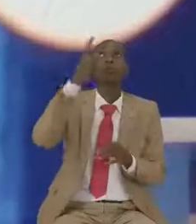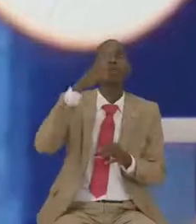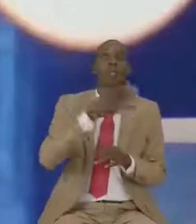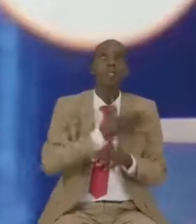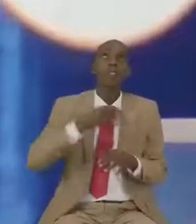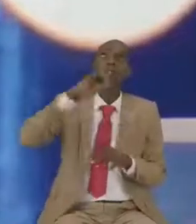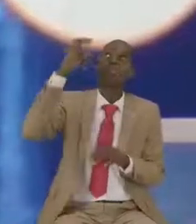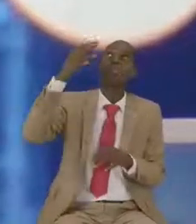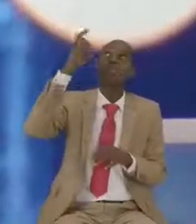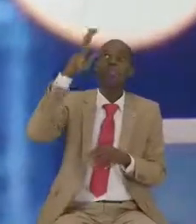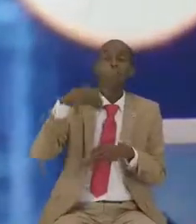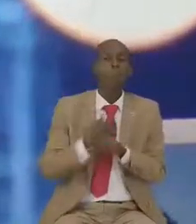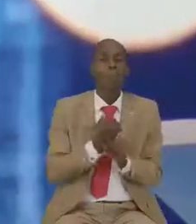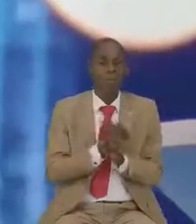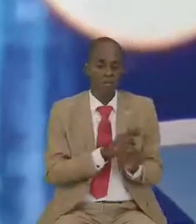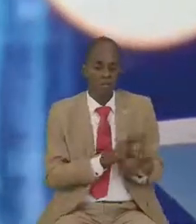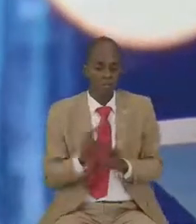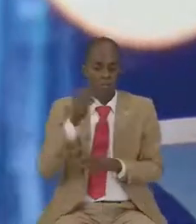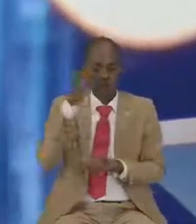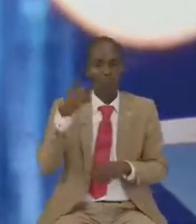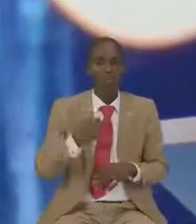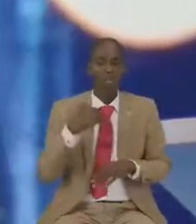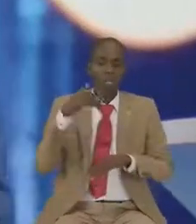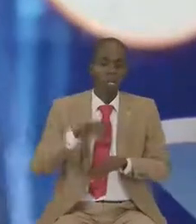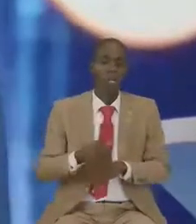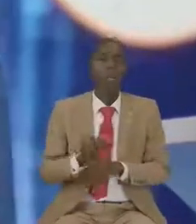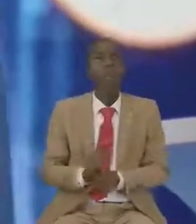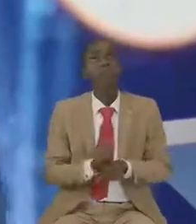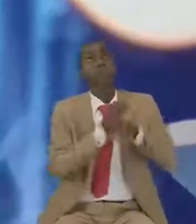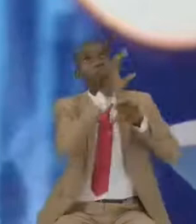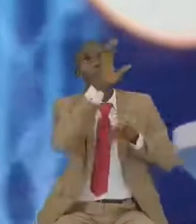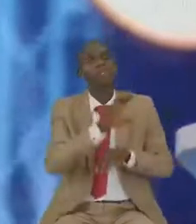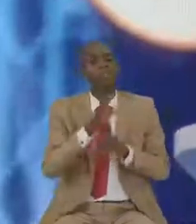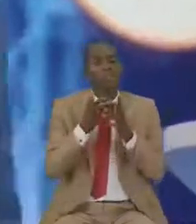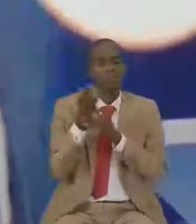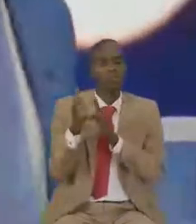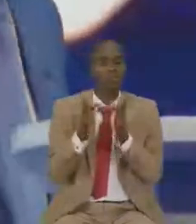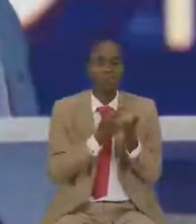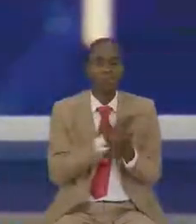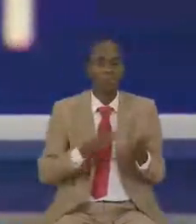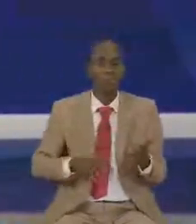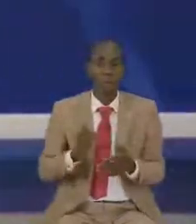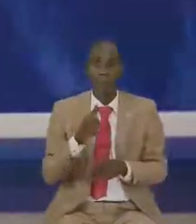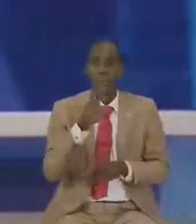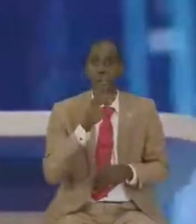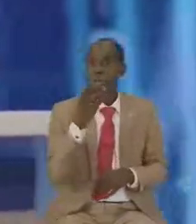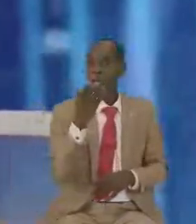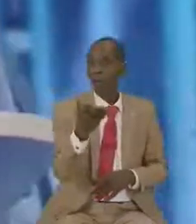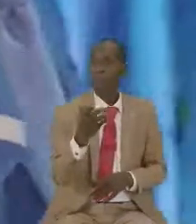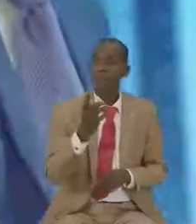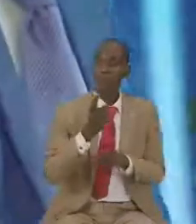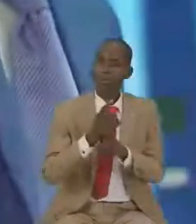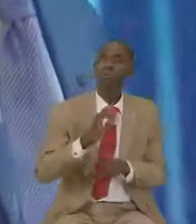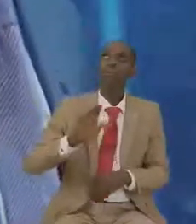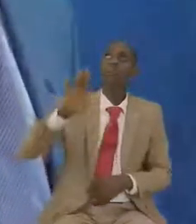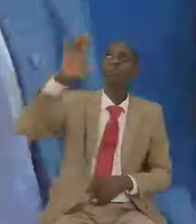justice morale, ce n'est pas la bonté de Dieu, et qui est rendu disponible pour moi au calvaire, au travers de